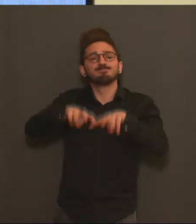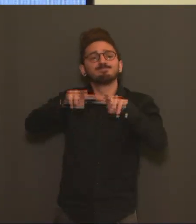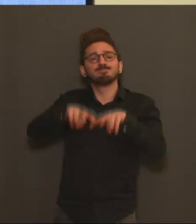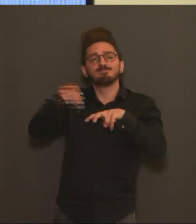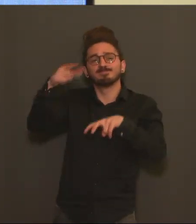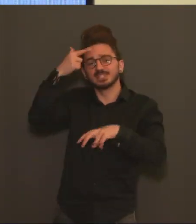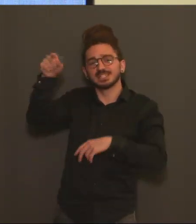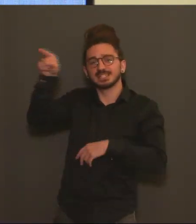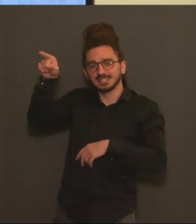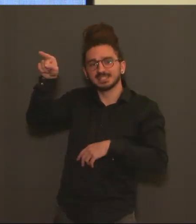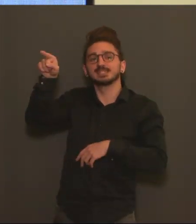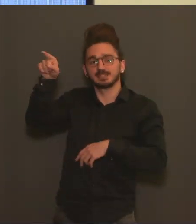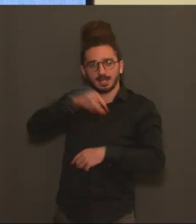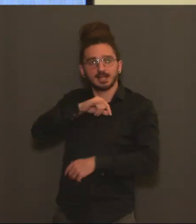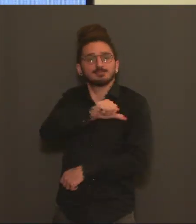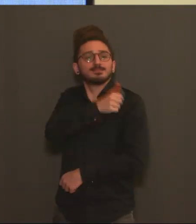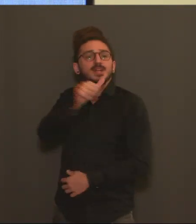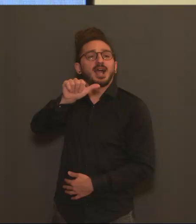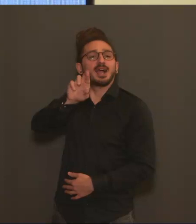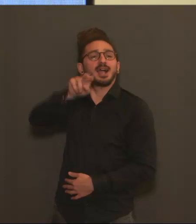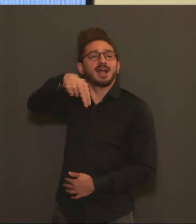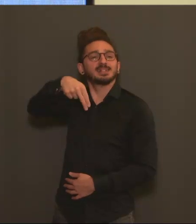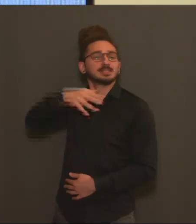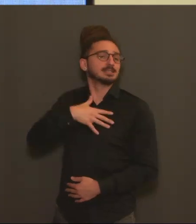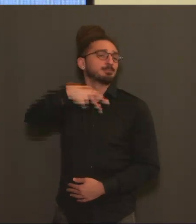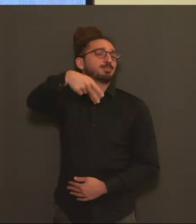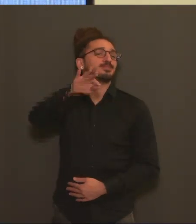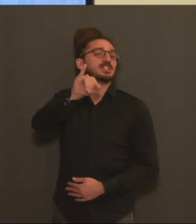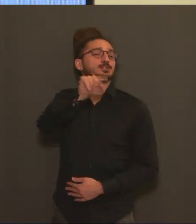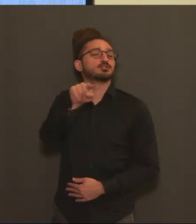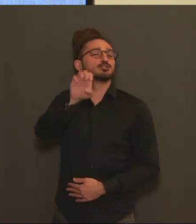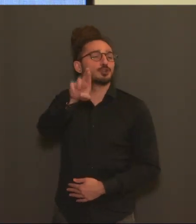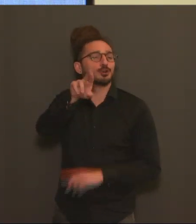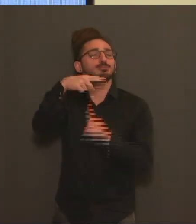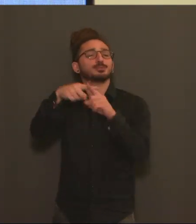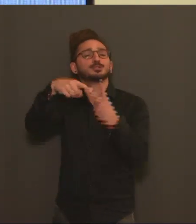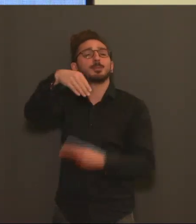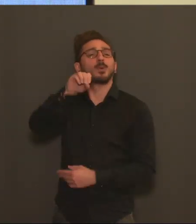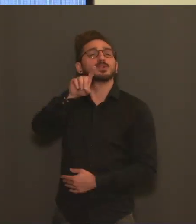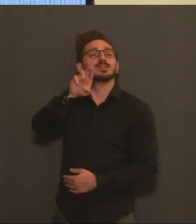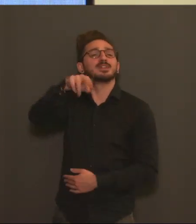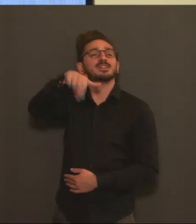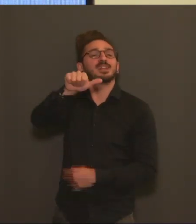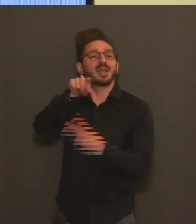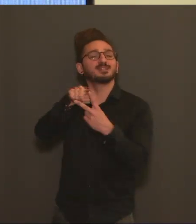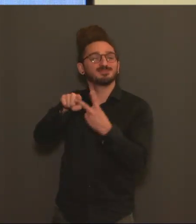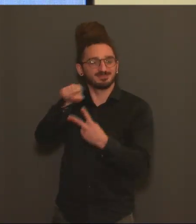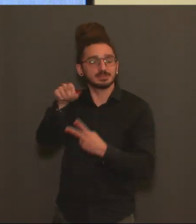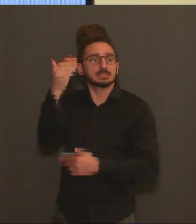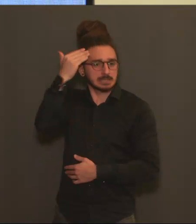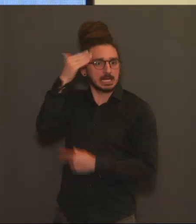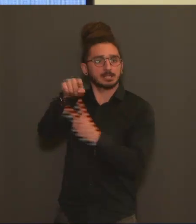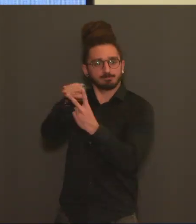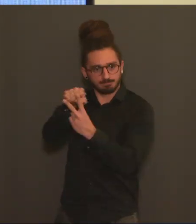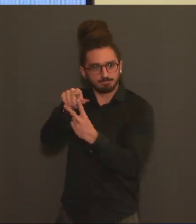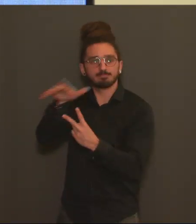messager, donc le vaccin de Pfizer ou de Moderna, on sait qu'ils offrent une protection, une protection au